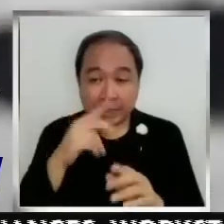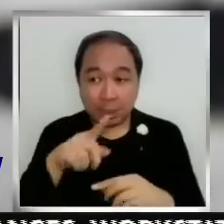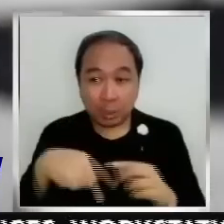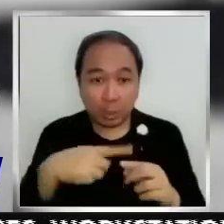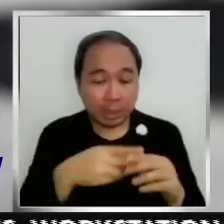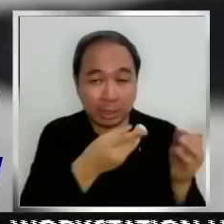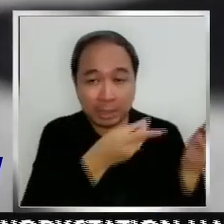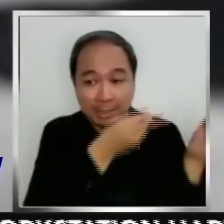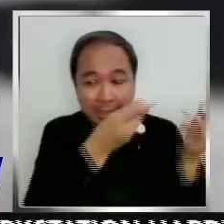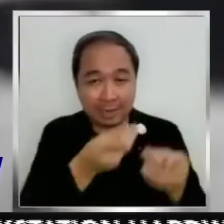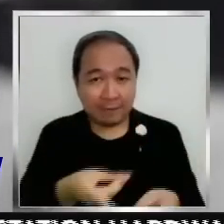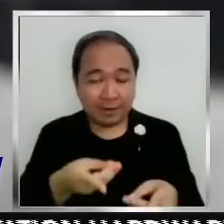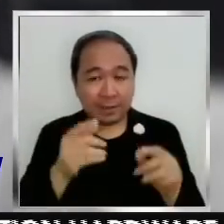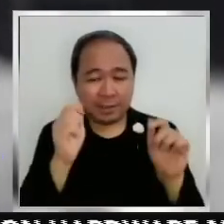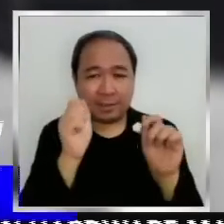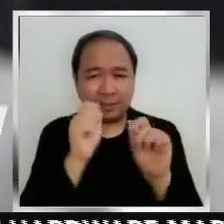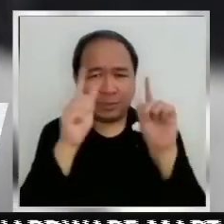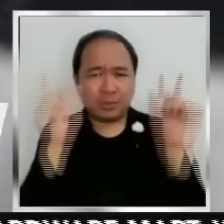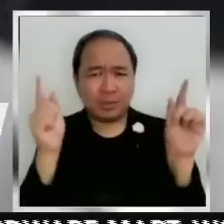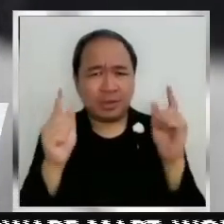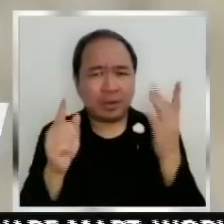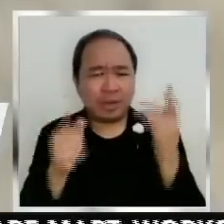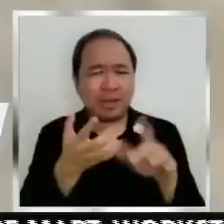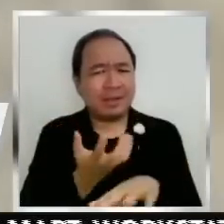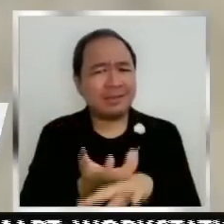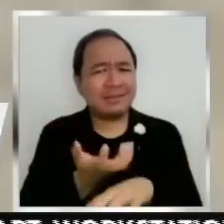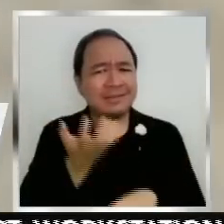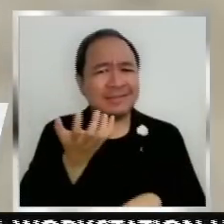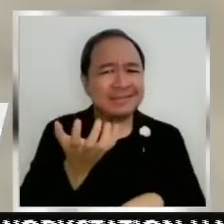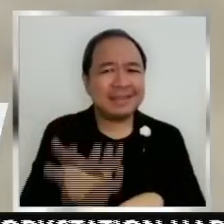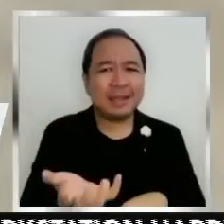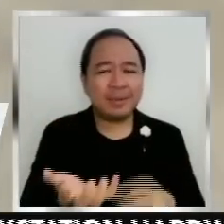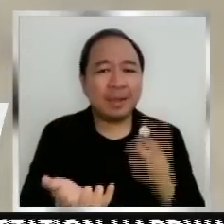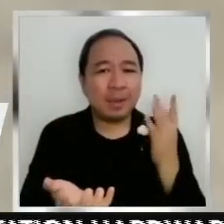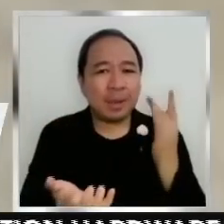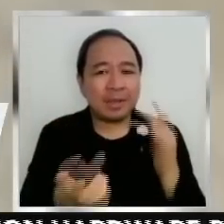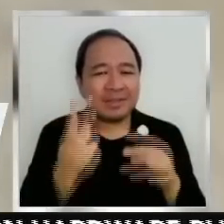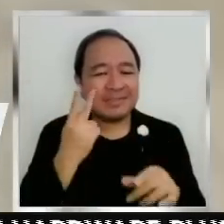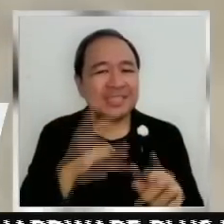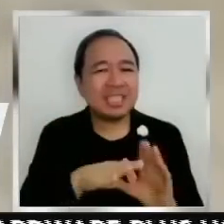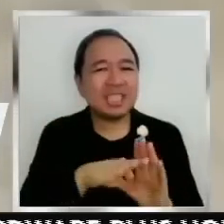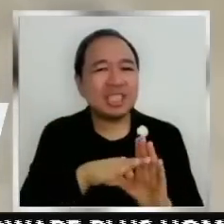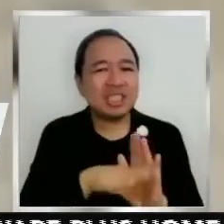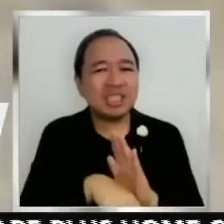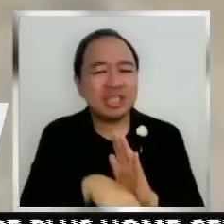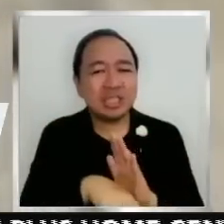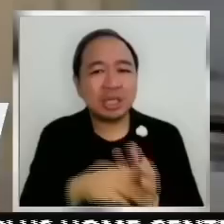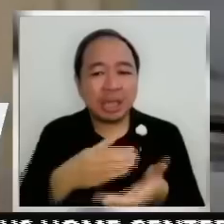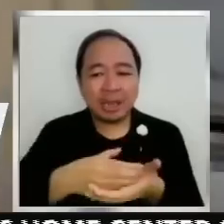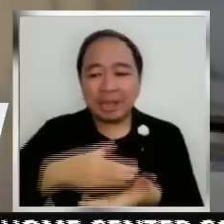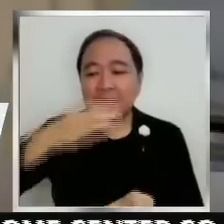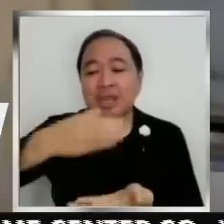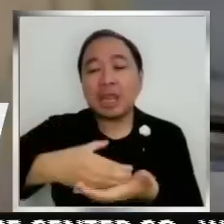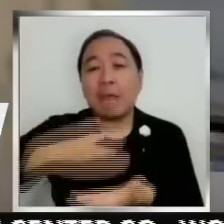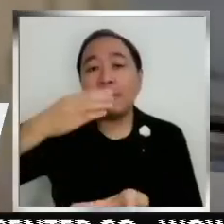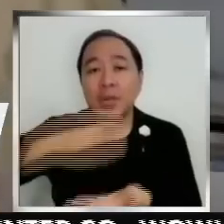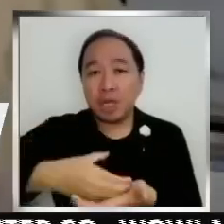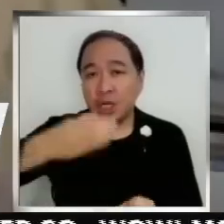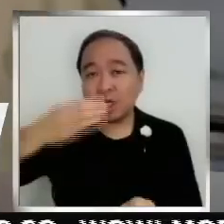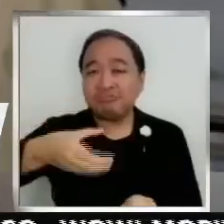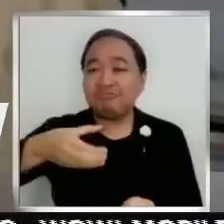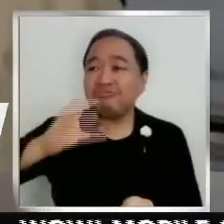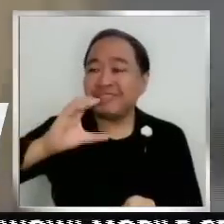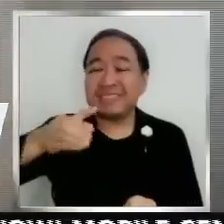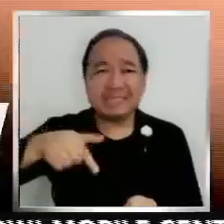nagulat siya. Sabi niya, mama, na-scam ka. Sabi niya, isang pipitsuging tumbler lang yung dumating sa'yo. Parang as in lata